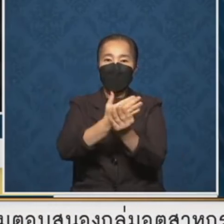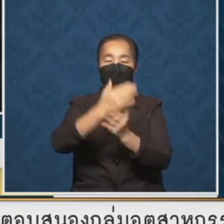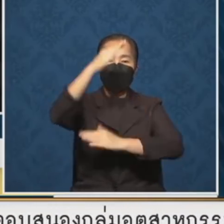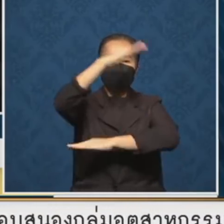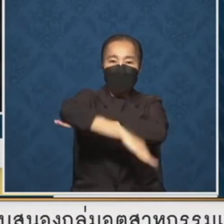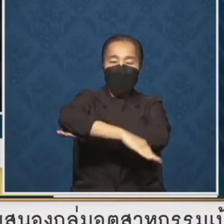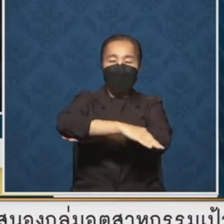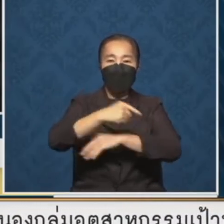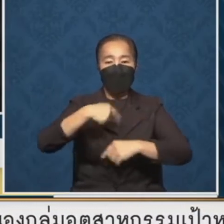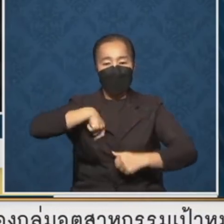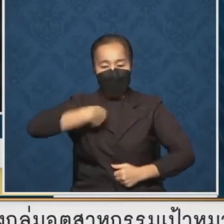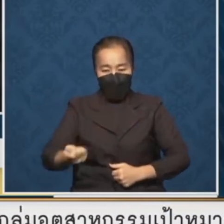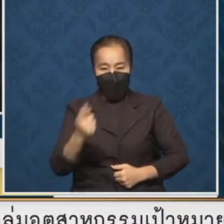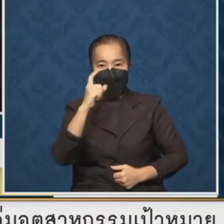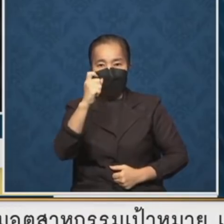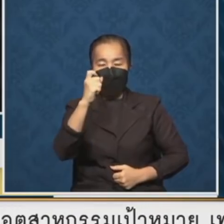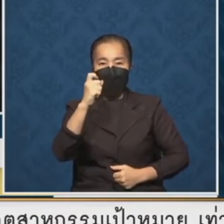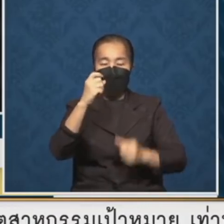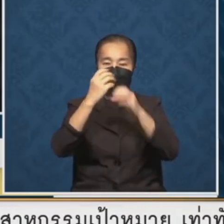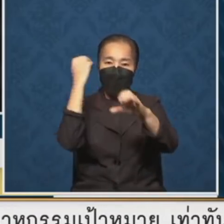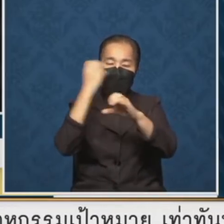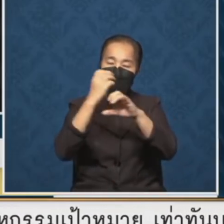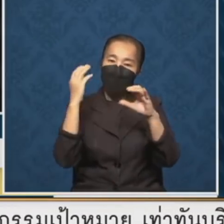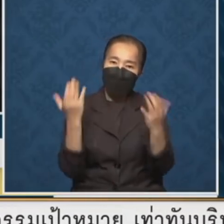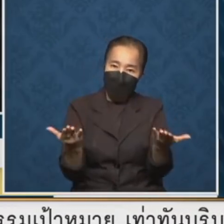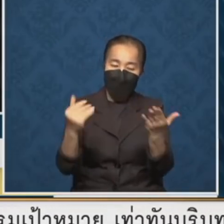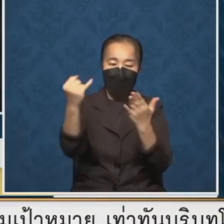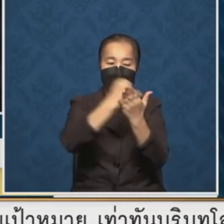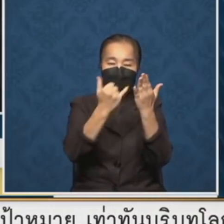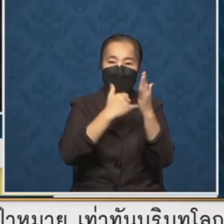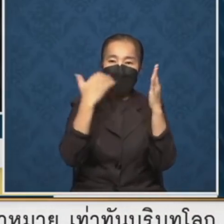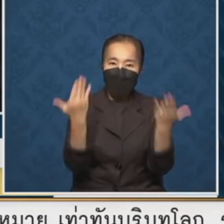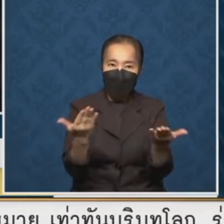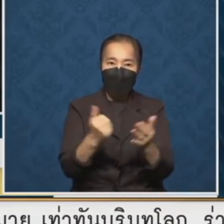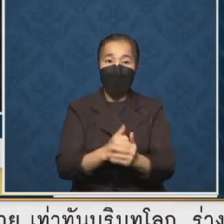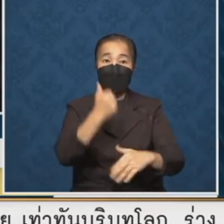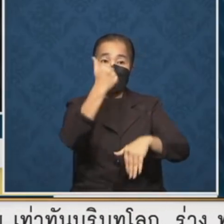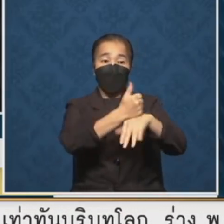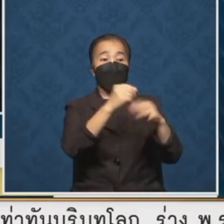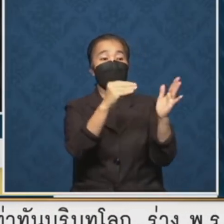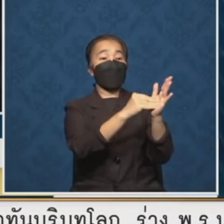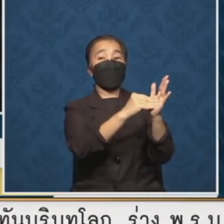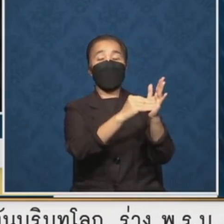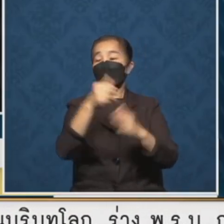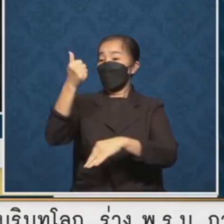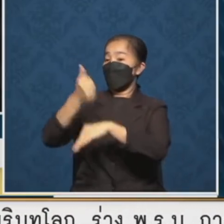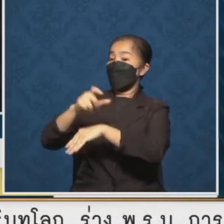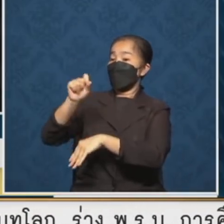ความเสียหายหรือเปล่าครับผมให้ท่านเลือกครับหัวหน้าสบค.ผู้ว่ากทม.ท่านจะแจ้งความใครครับ